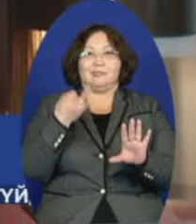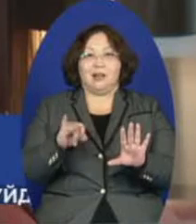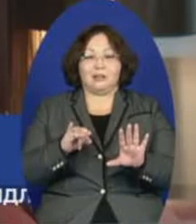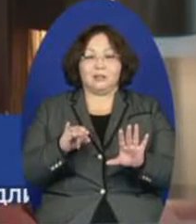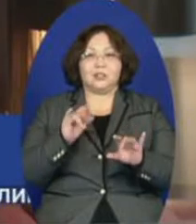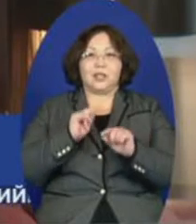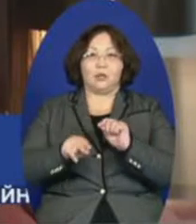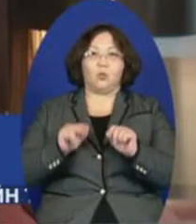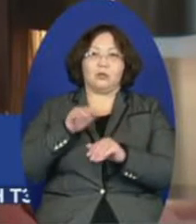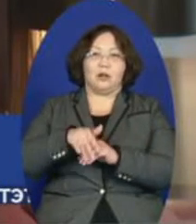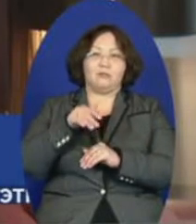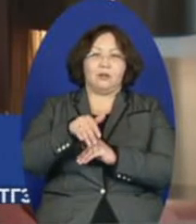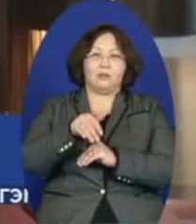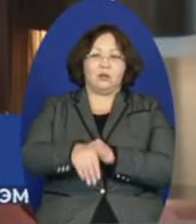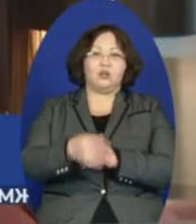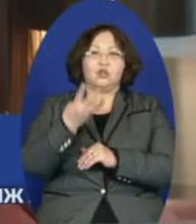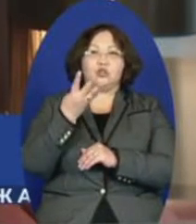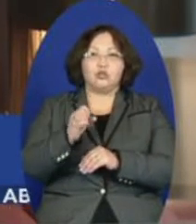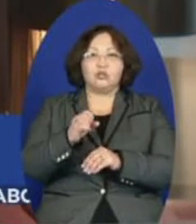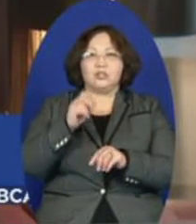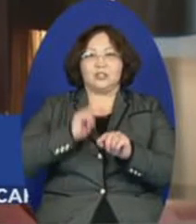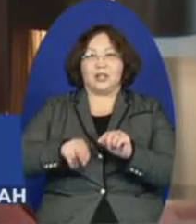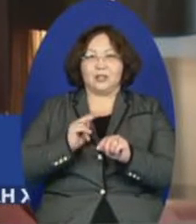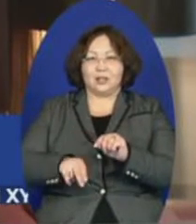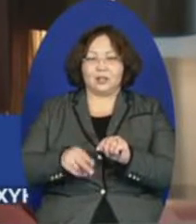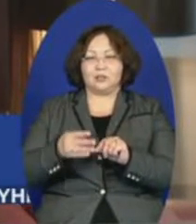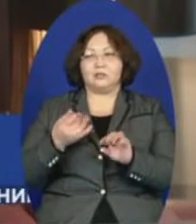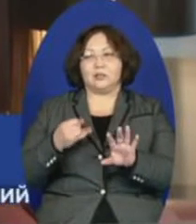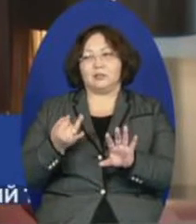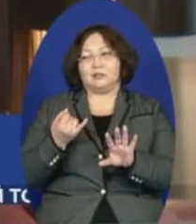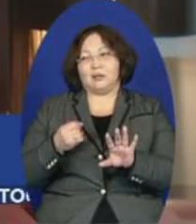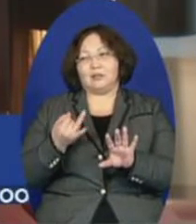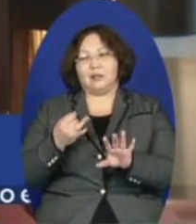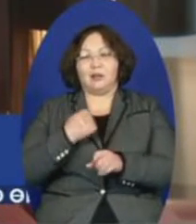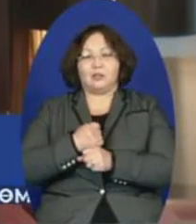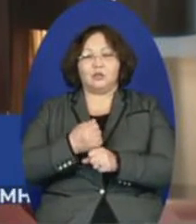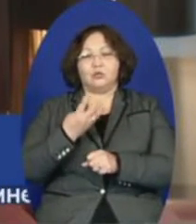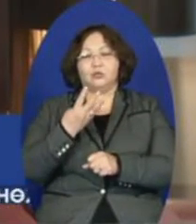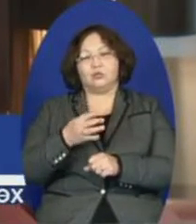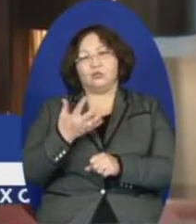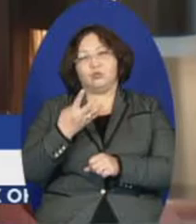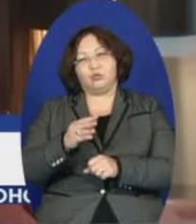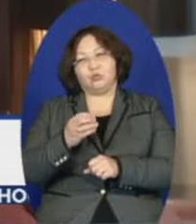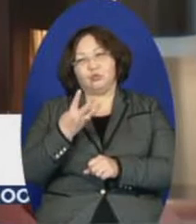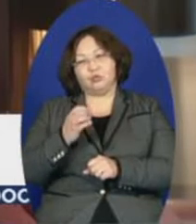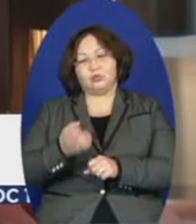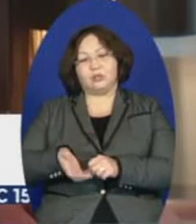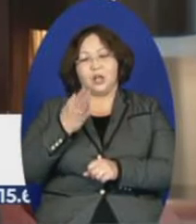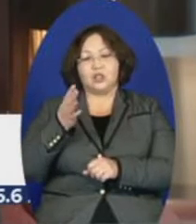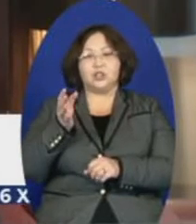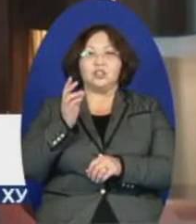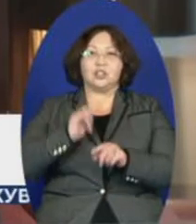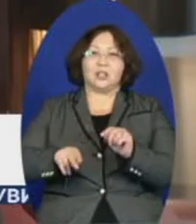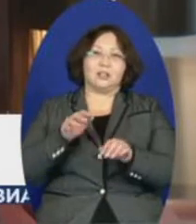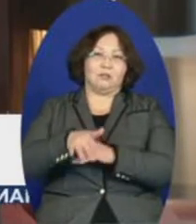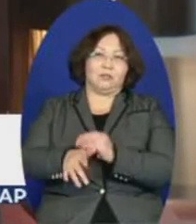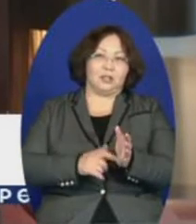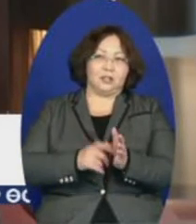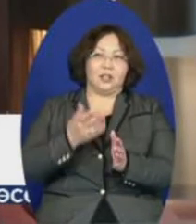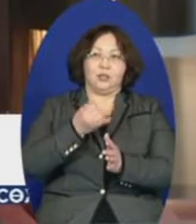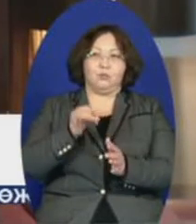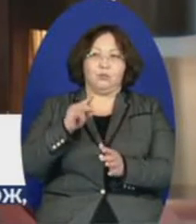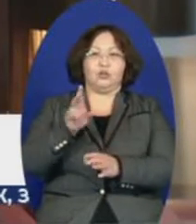бараг 40 гаруй хяналт шалгалт шийдвэрийг гаргуулжээж би төсөл хэрэгжүүлэх болчихоо. Тэгэхээр энэ бол хэтэрхий